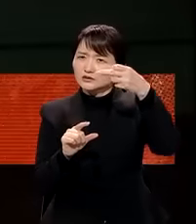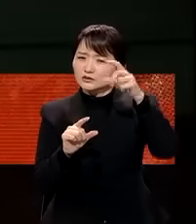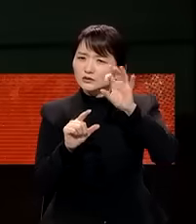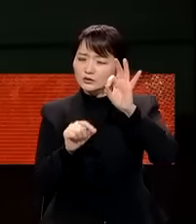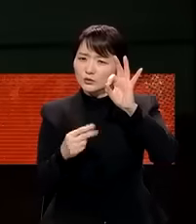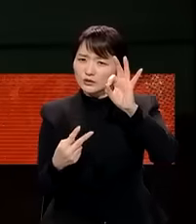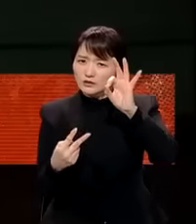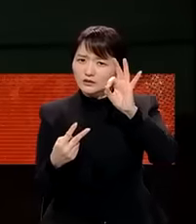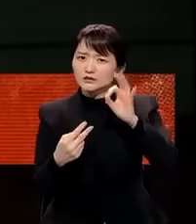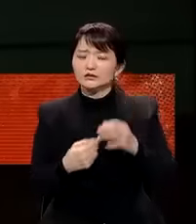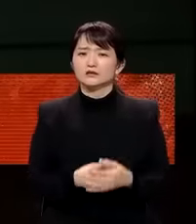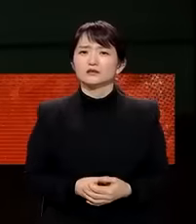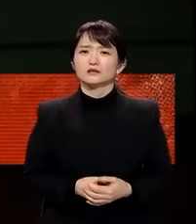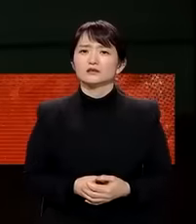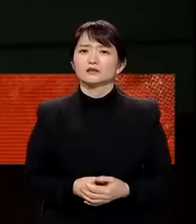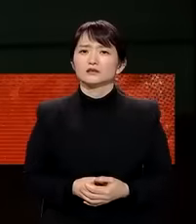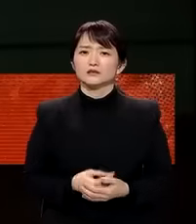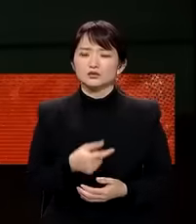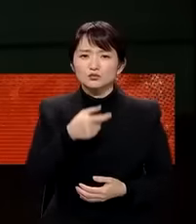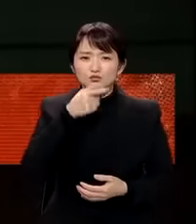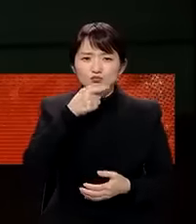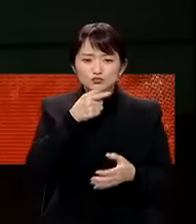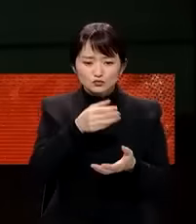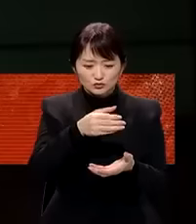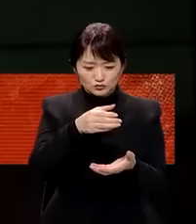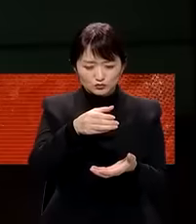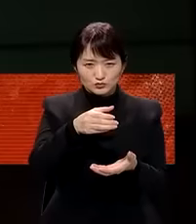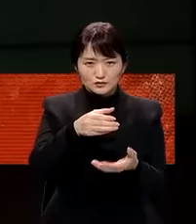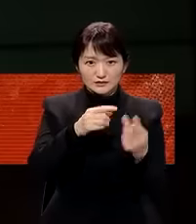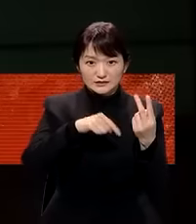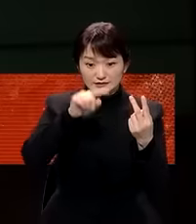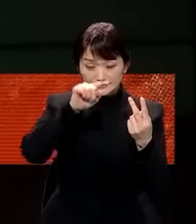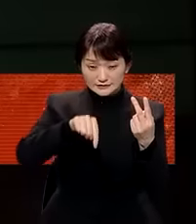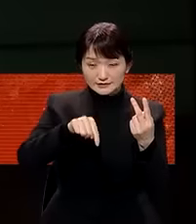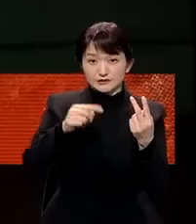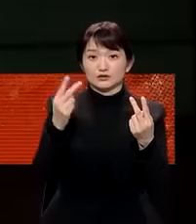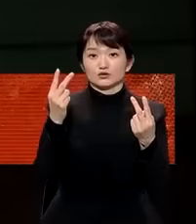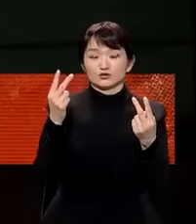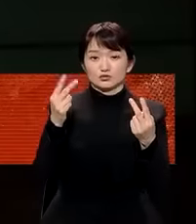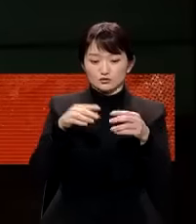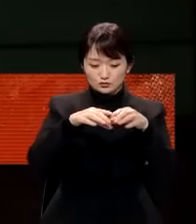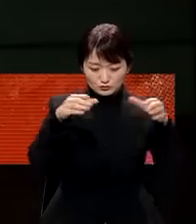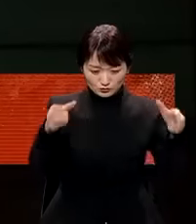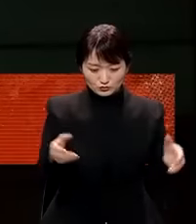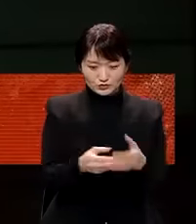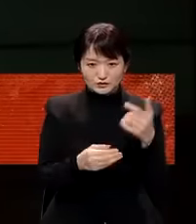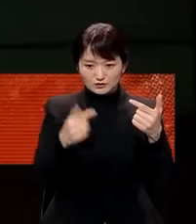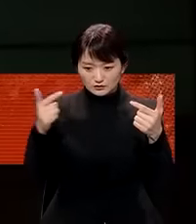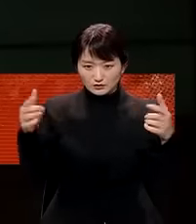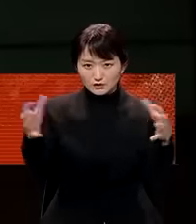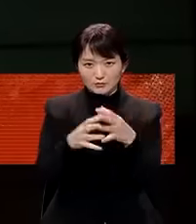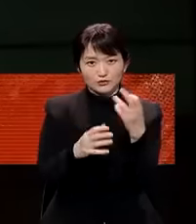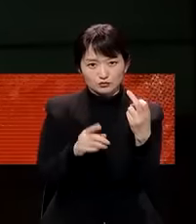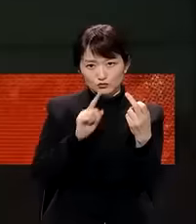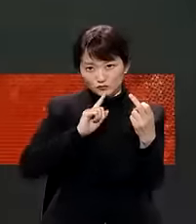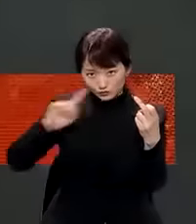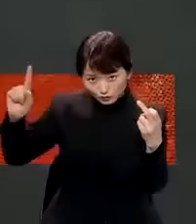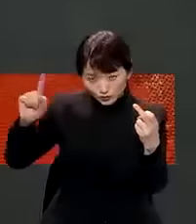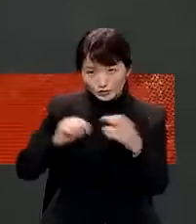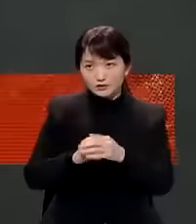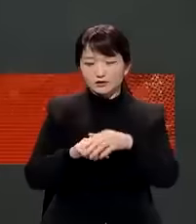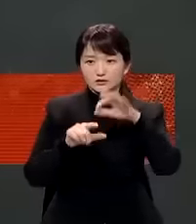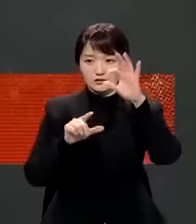생수 2L 4리 여섯 개 묶음 이걸 총 두 묶음을 준 주문을 했다고 합니다 그리고 10월 3일에 생수가 도착을